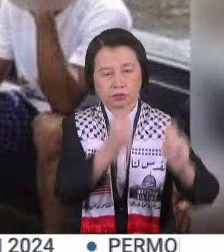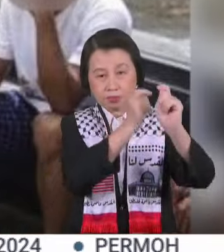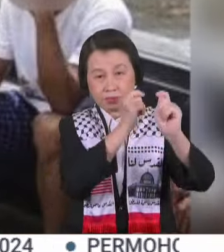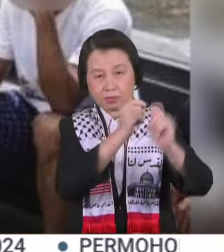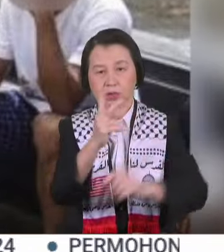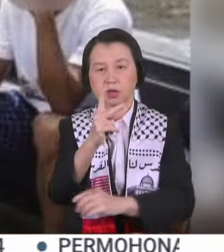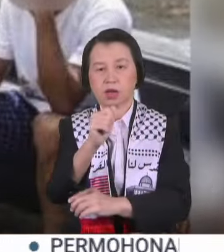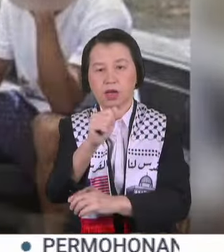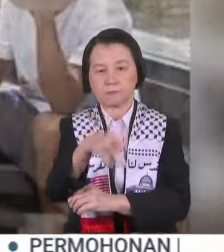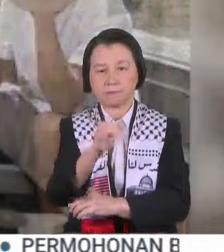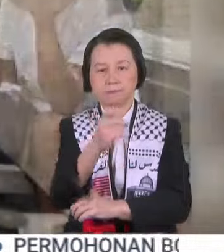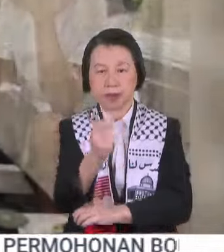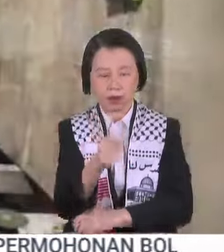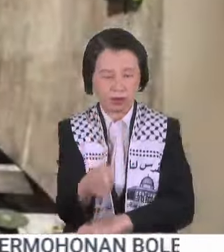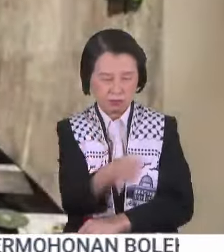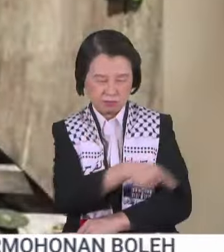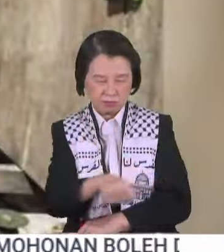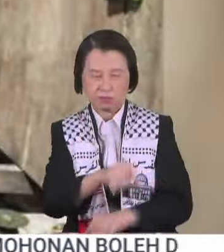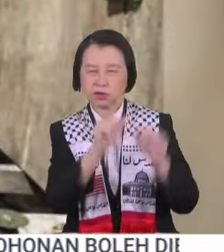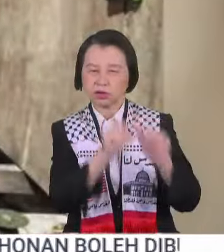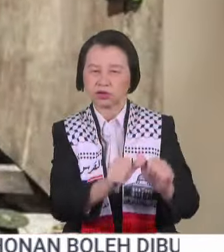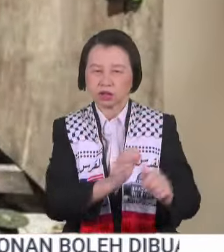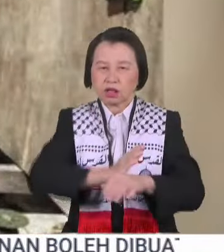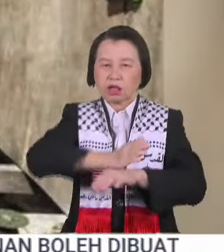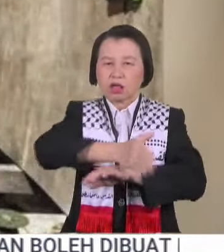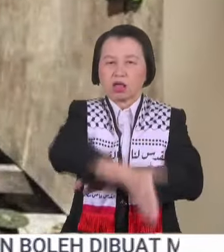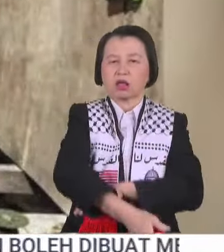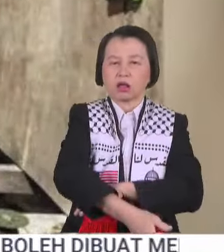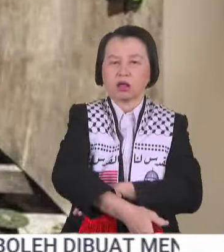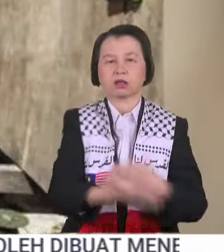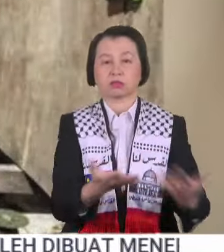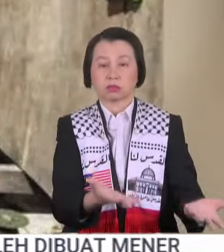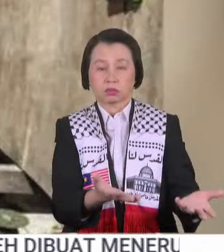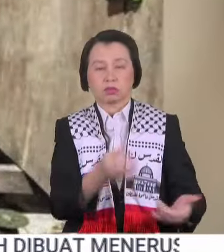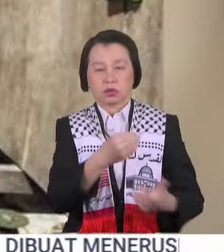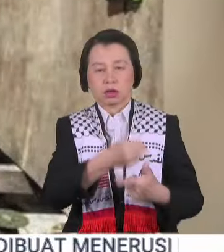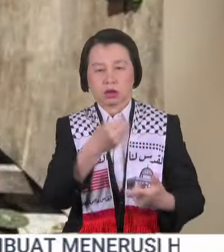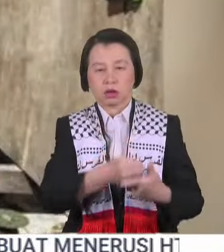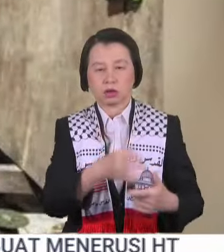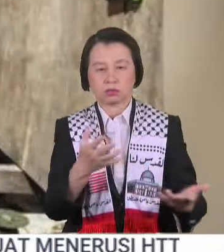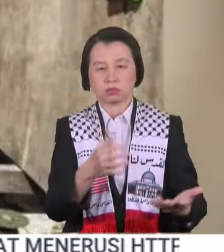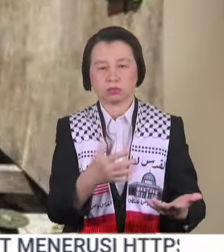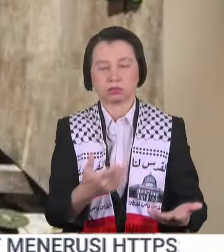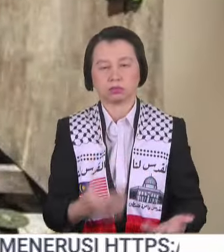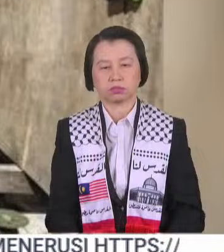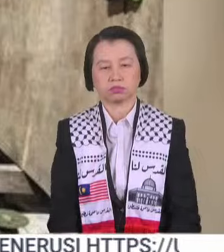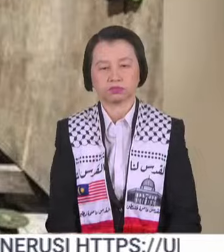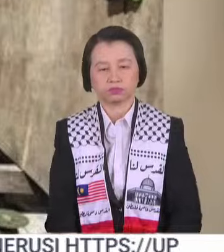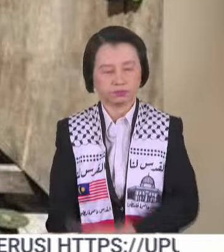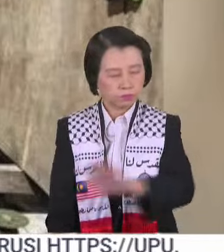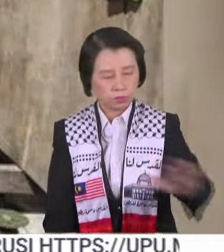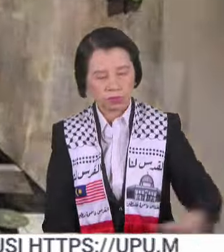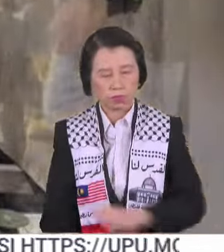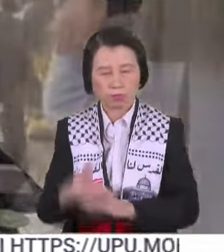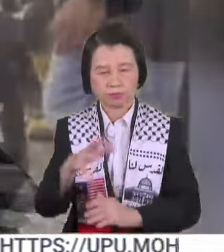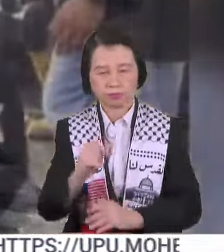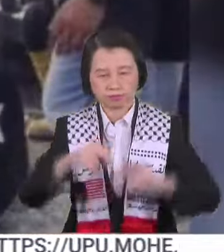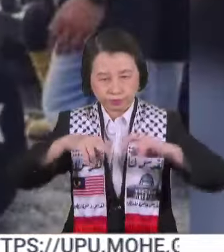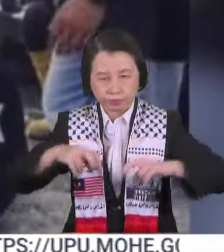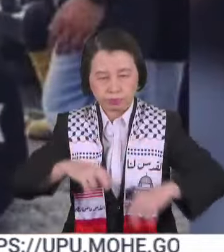Kapit. Individu berkenaan disyaki tinggal melebihi tempoh masa atau permit yang dibenarkan. Kesemua kes disiasat di